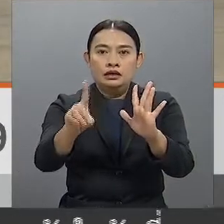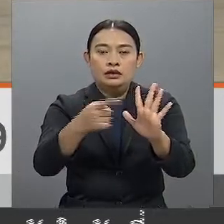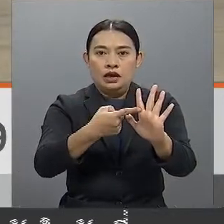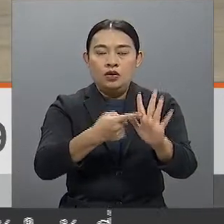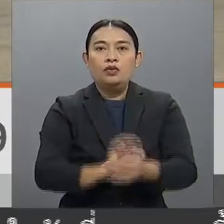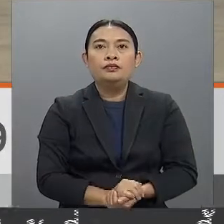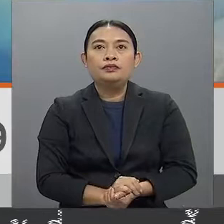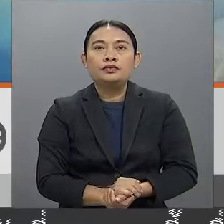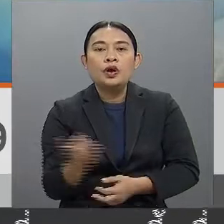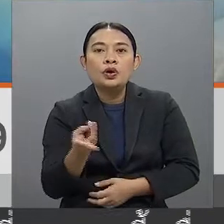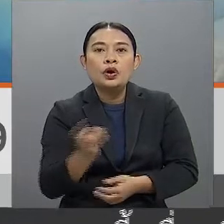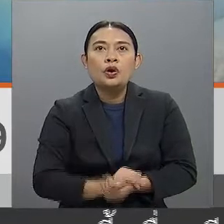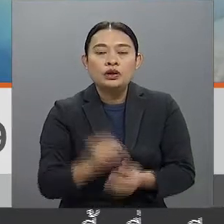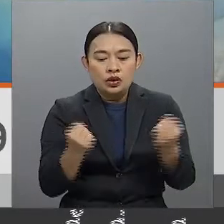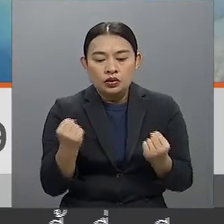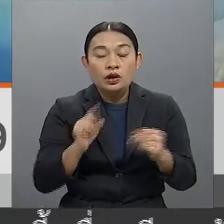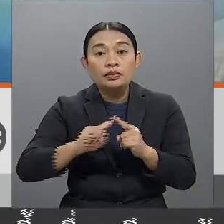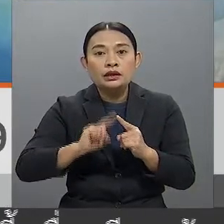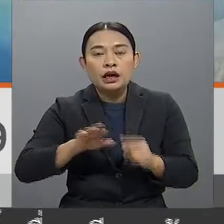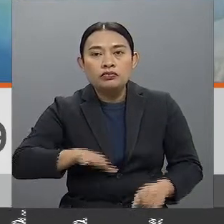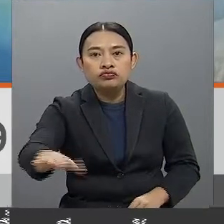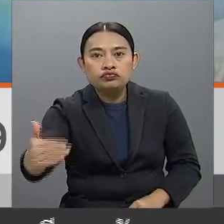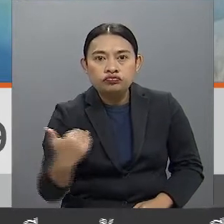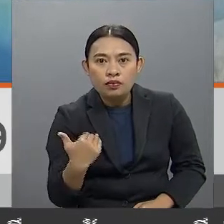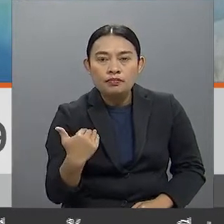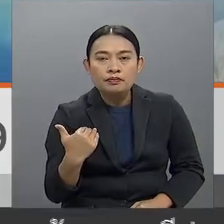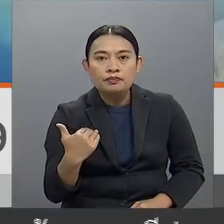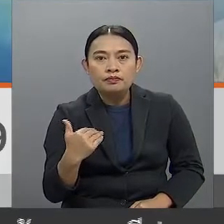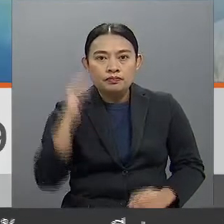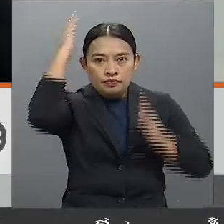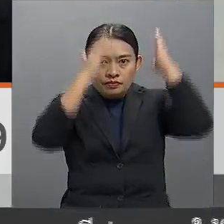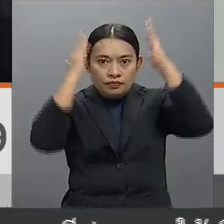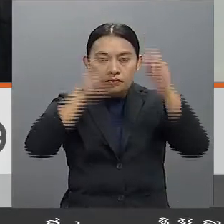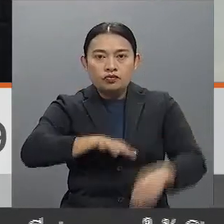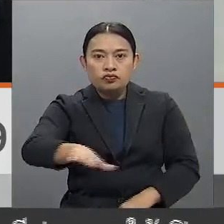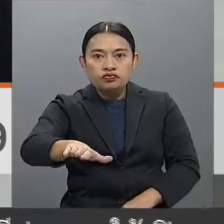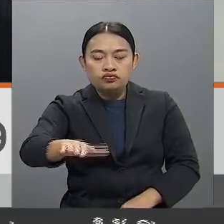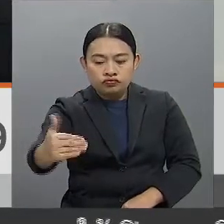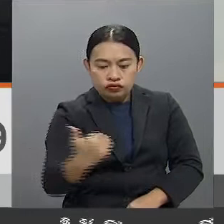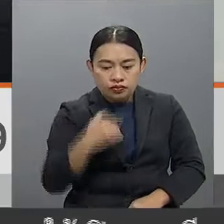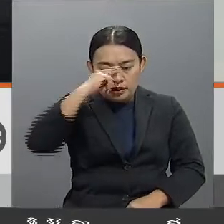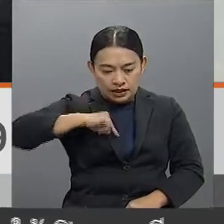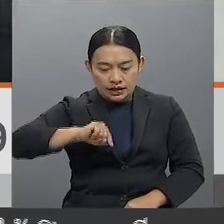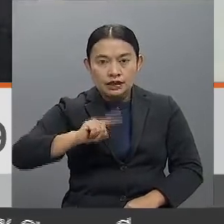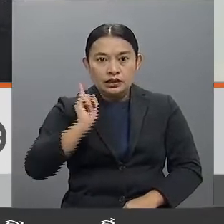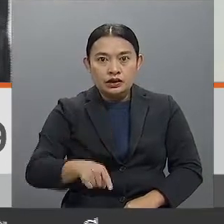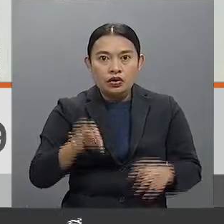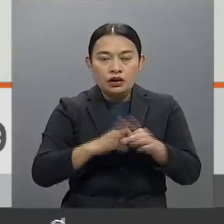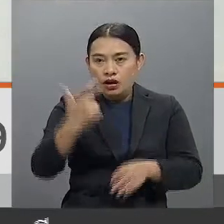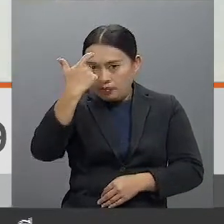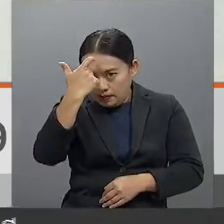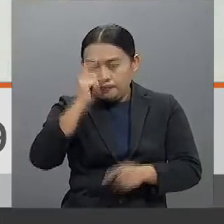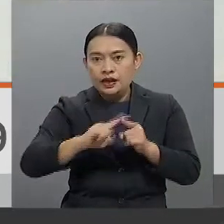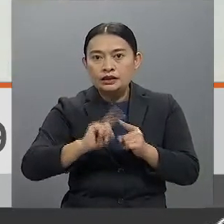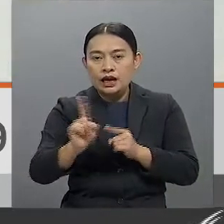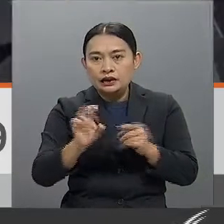สินคาทุกคันที่เดินทางกลบจากมาเลเซียผ่านช่องตรวจคนเข้าเมืองต้องตรวจวดอุนธภูิร่างกายเพื่อคัดกรองโรคและส่ง